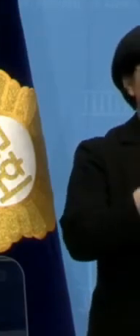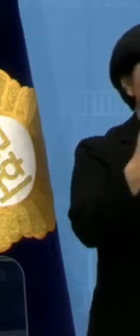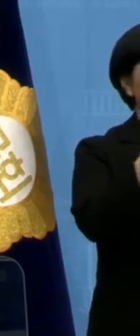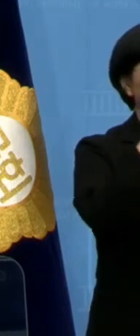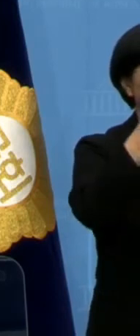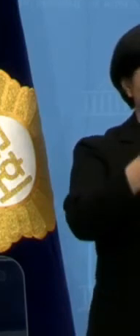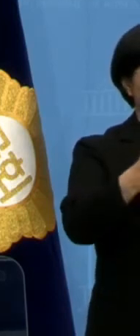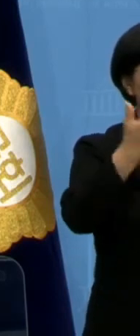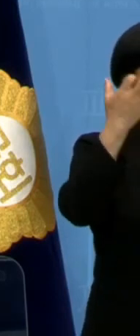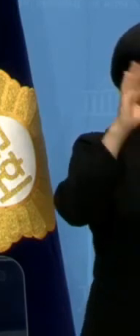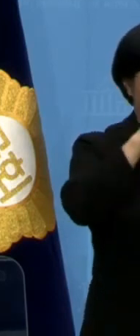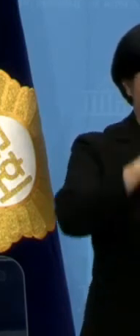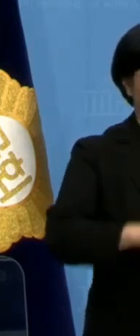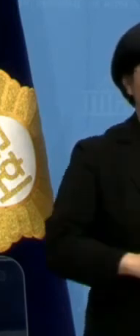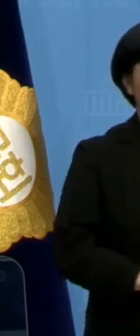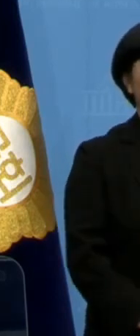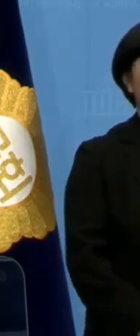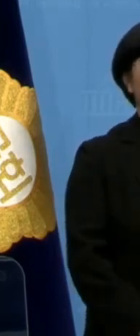재판에서도 인정한 사실이다.